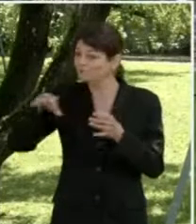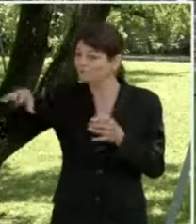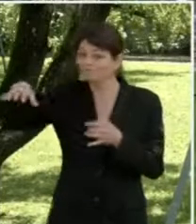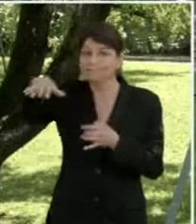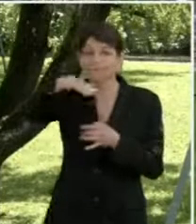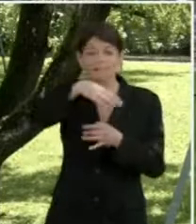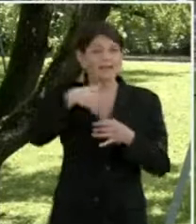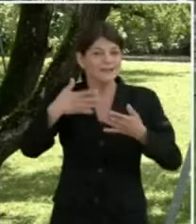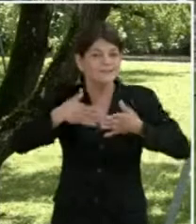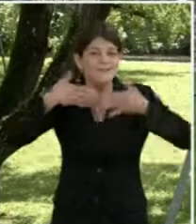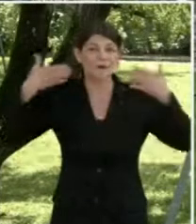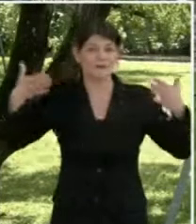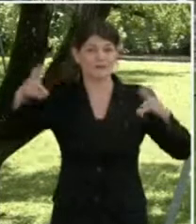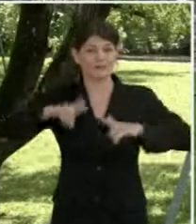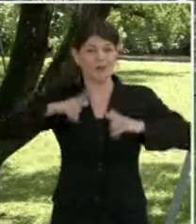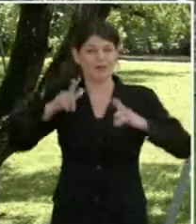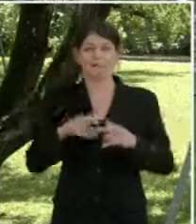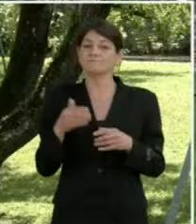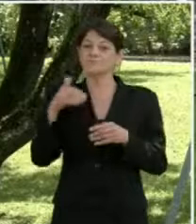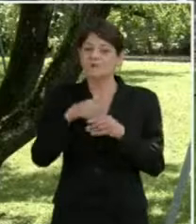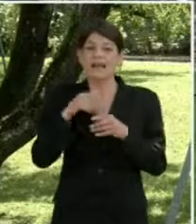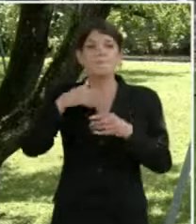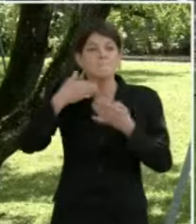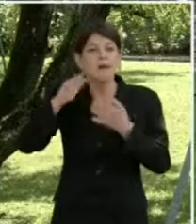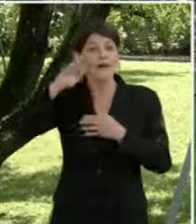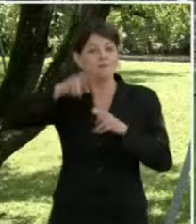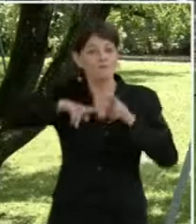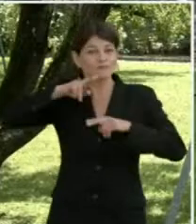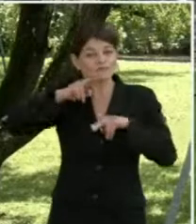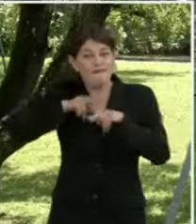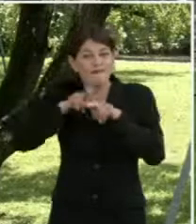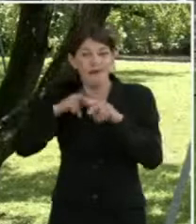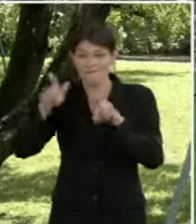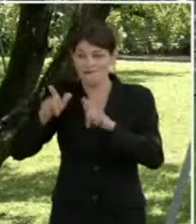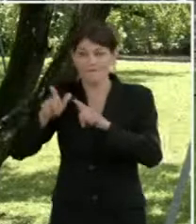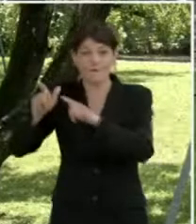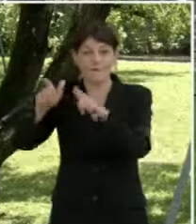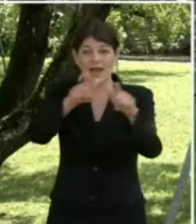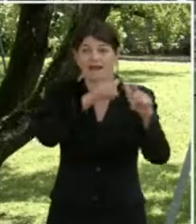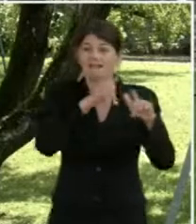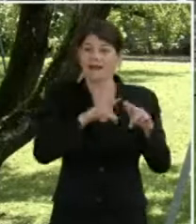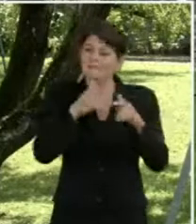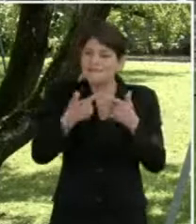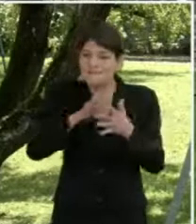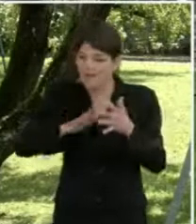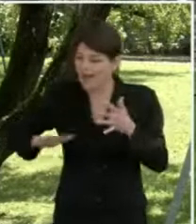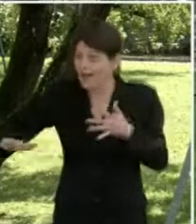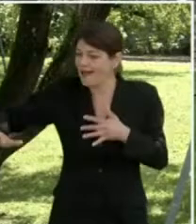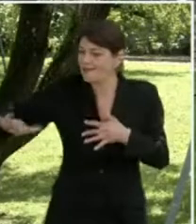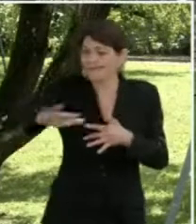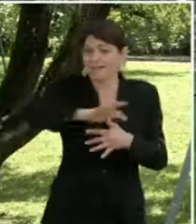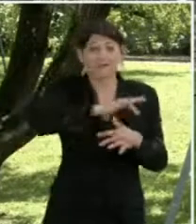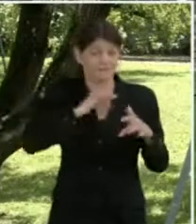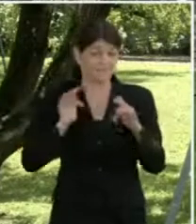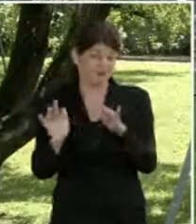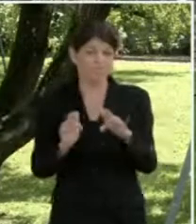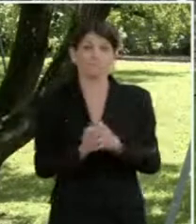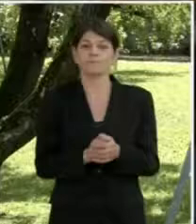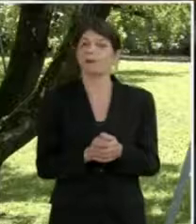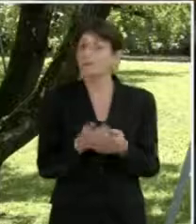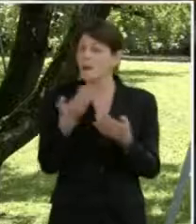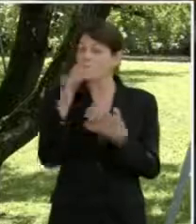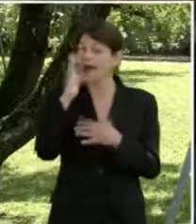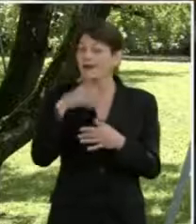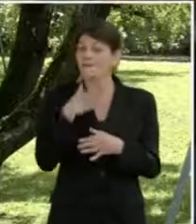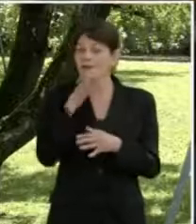große Festivität gleich in mehrere kleinere Feiern über das ganze Land hinweg verteilt. Mehr dazu